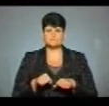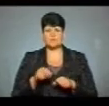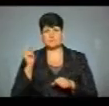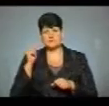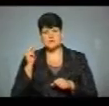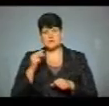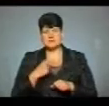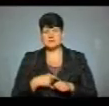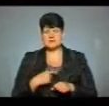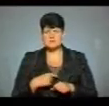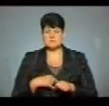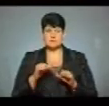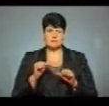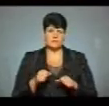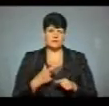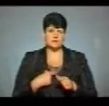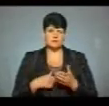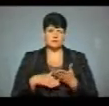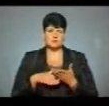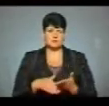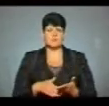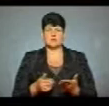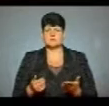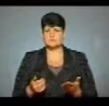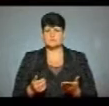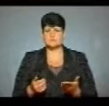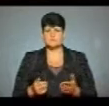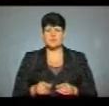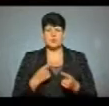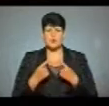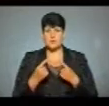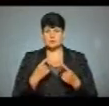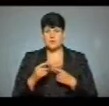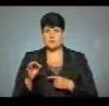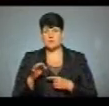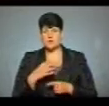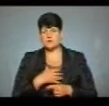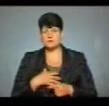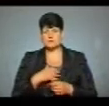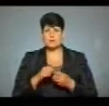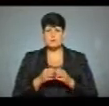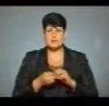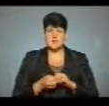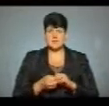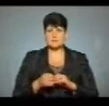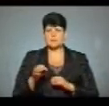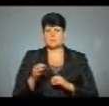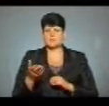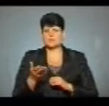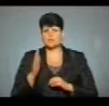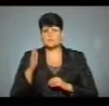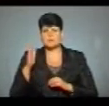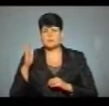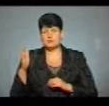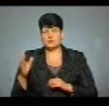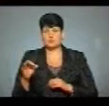вчитися від себе, ми можемо собі допомагати, розмовляємо про актуальні проблеми, про якусь